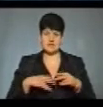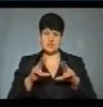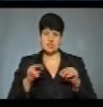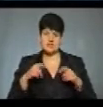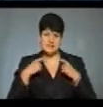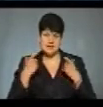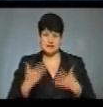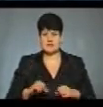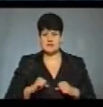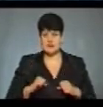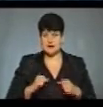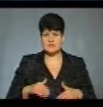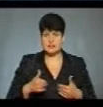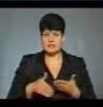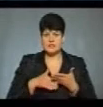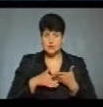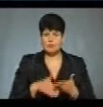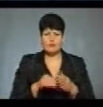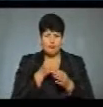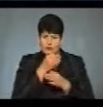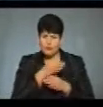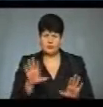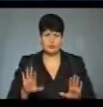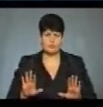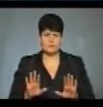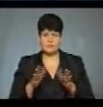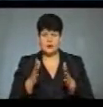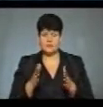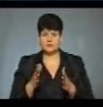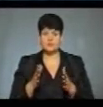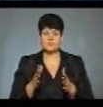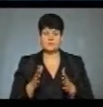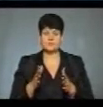Він старався надати допомогу в будь-якому випадку, допомогти колегам,